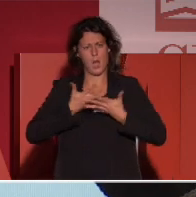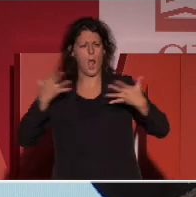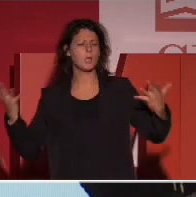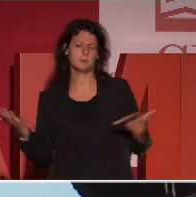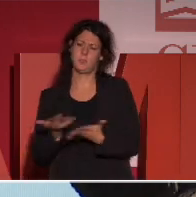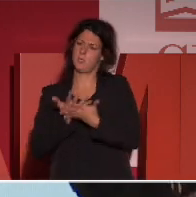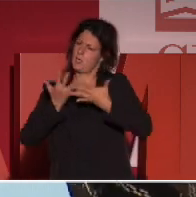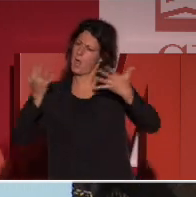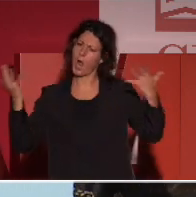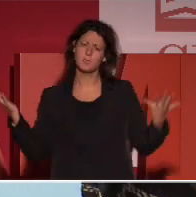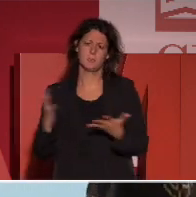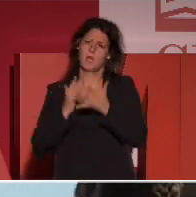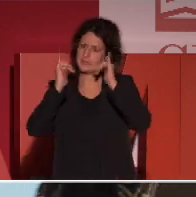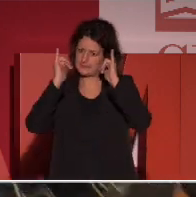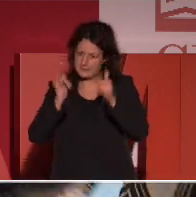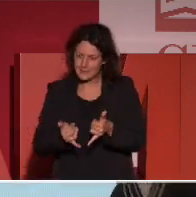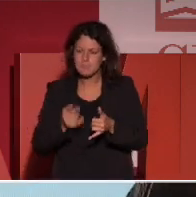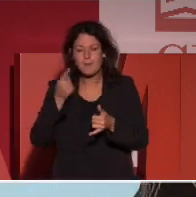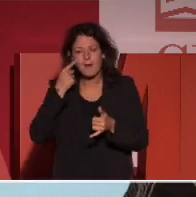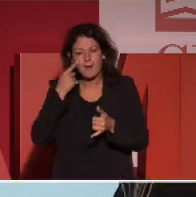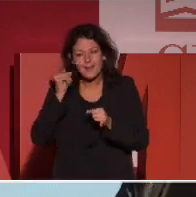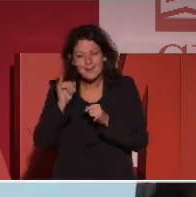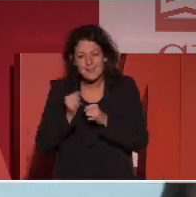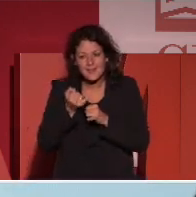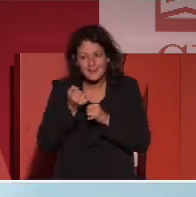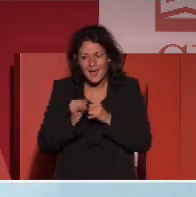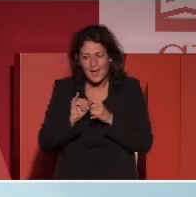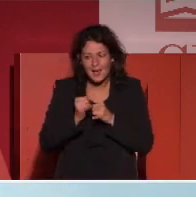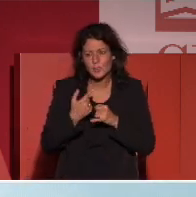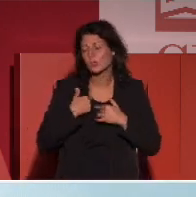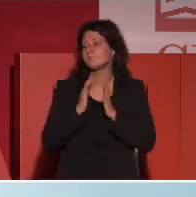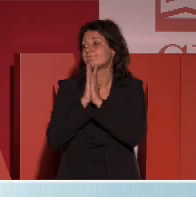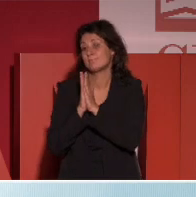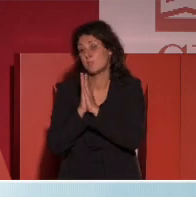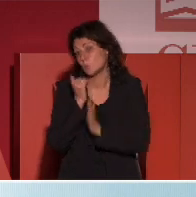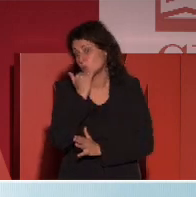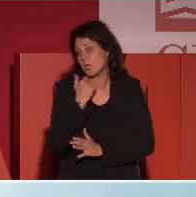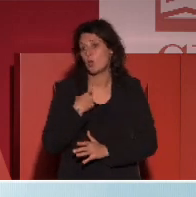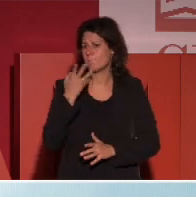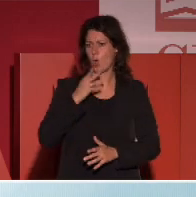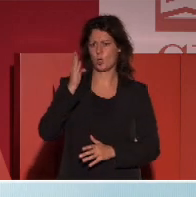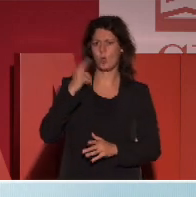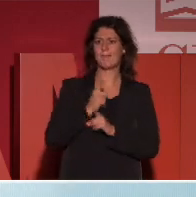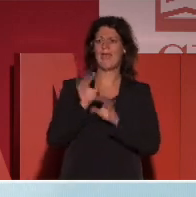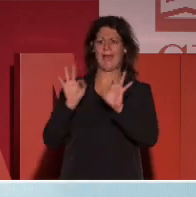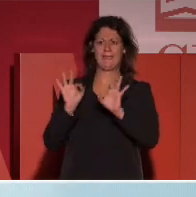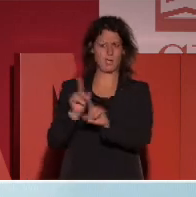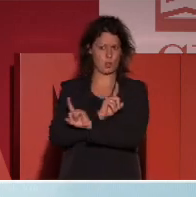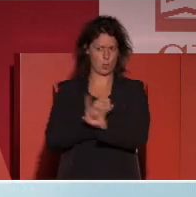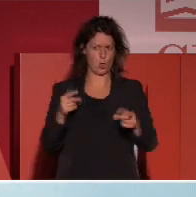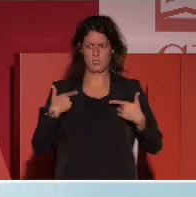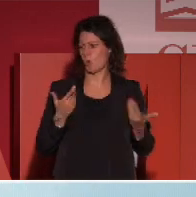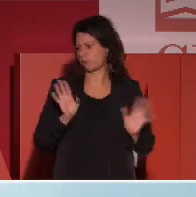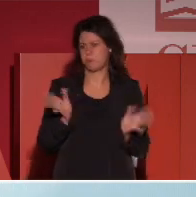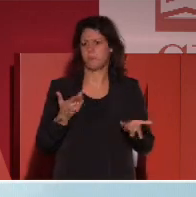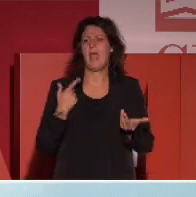nasce molto spesso dal dettaglio allora se io perdonatemi non sto criticando nessuno io sono una soubrette e mi attaccò qualunque cosa pur di trovare